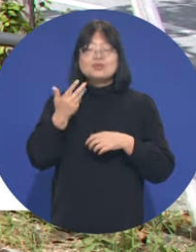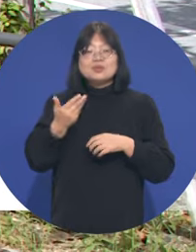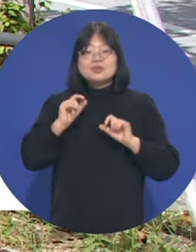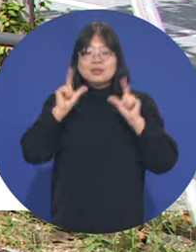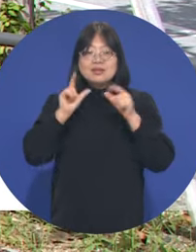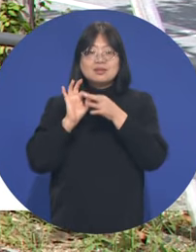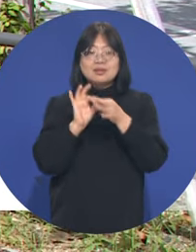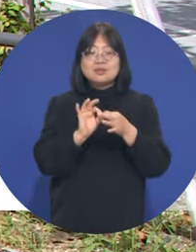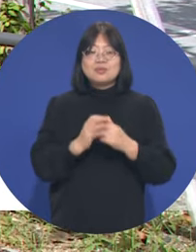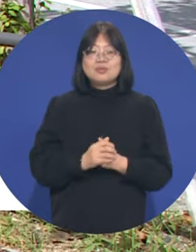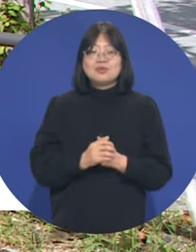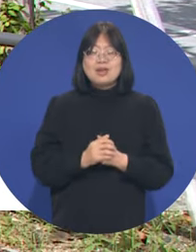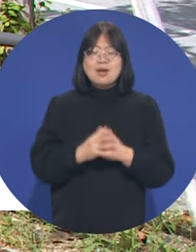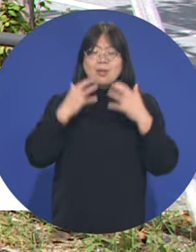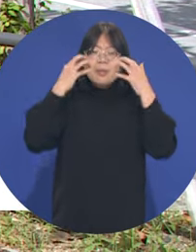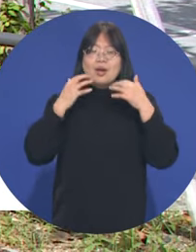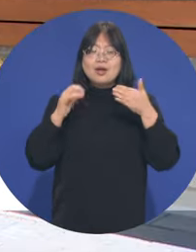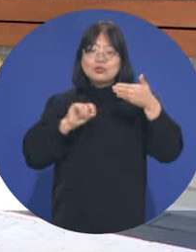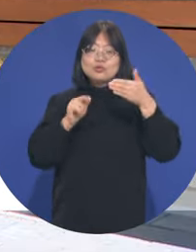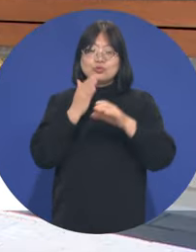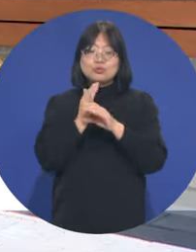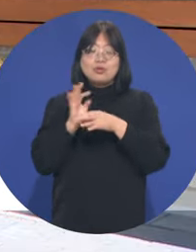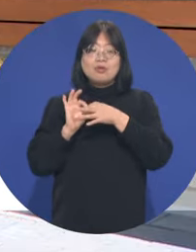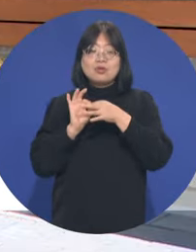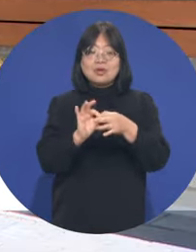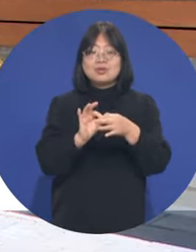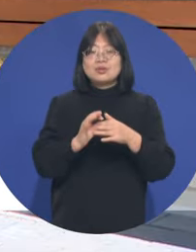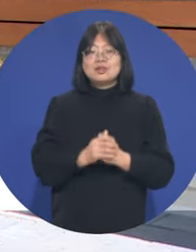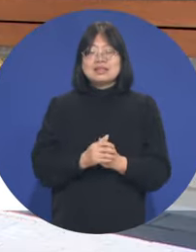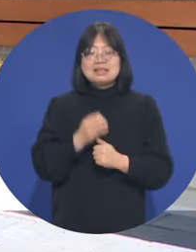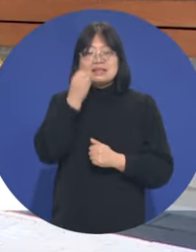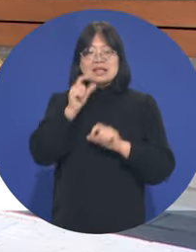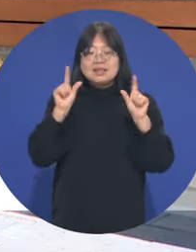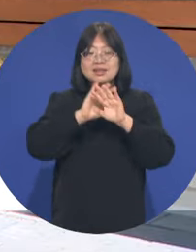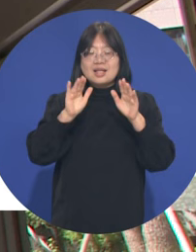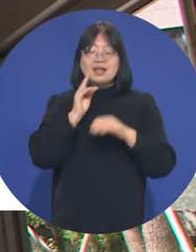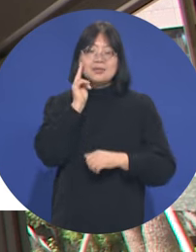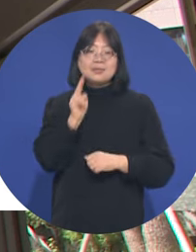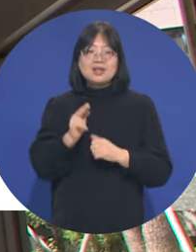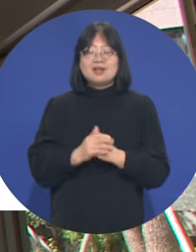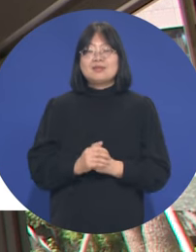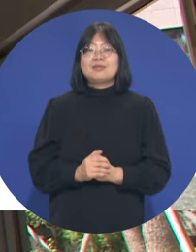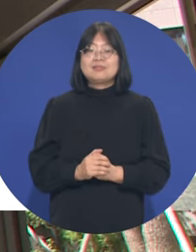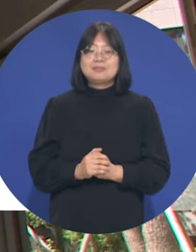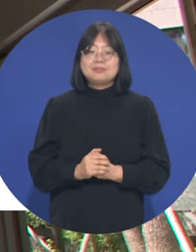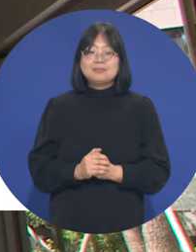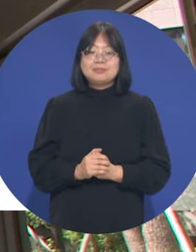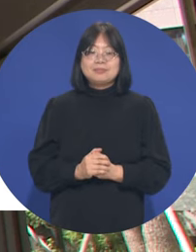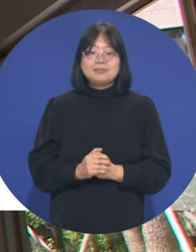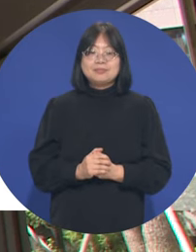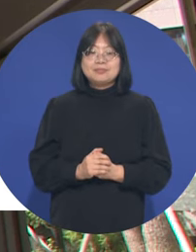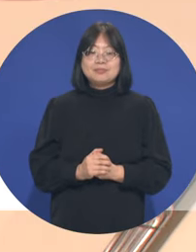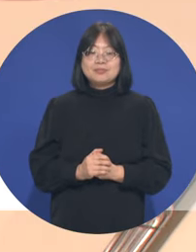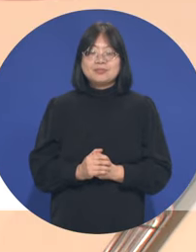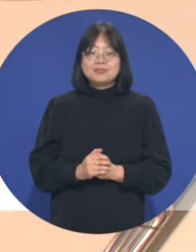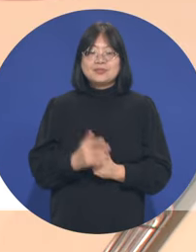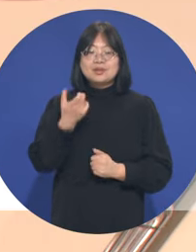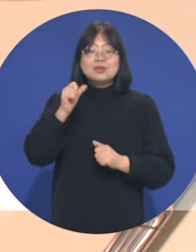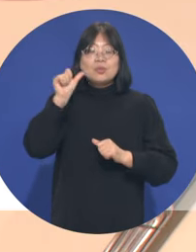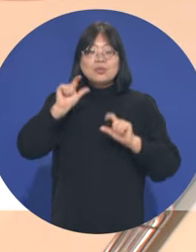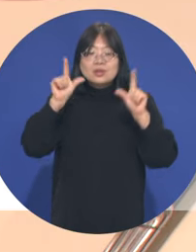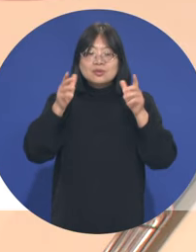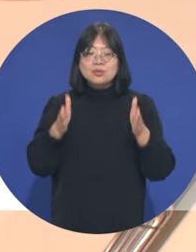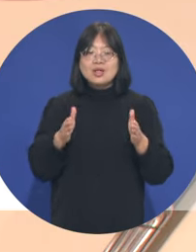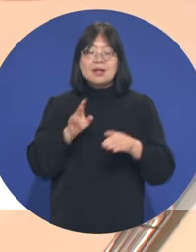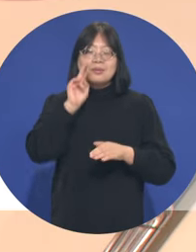지속됐으며 이례적으로 폭염이 9월 중순까지 장기화되는 이상 기상 현상이 심해지는 경향을 보였습니다 또는 75일